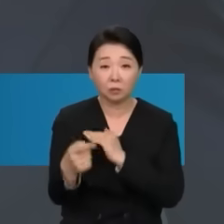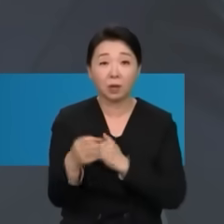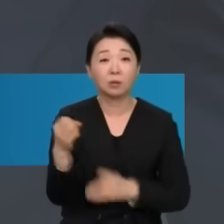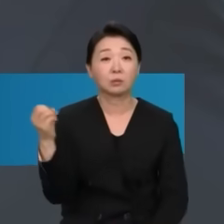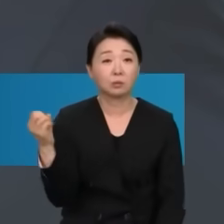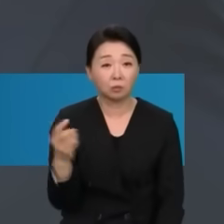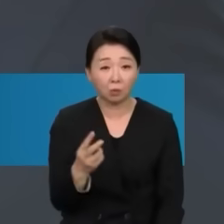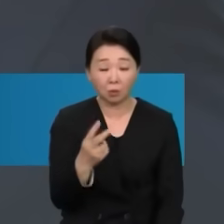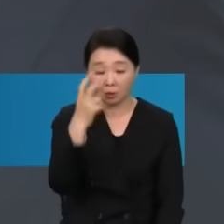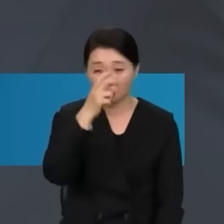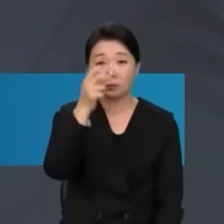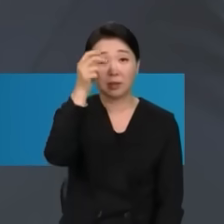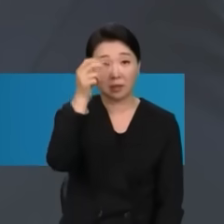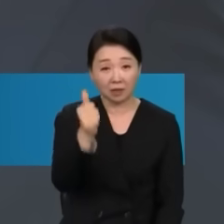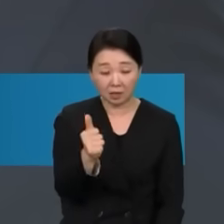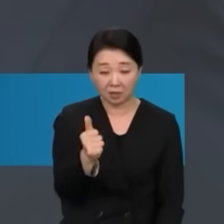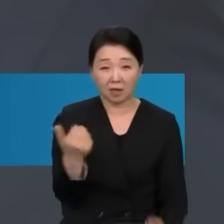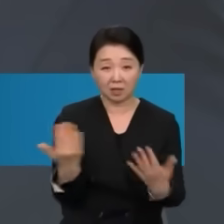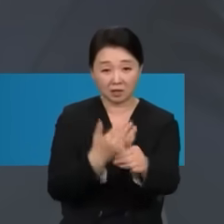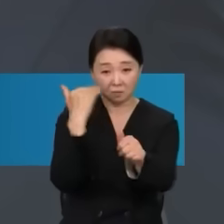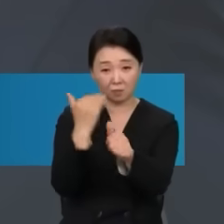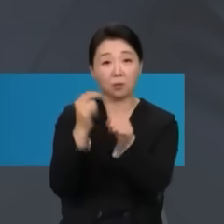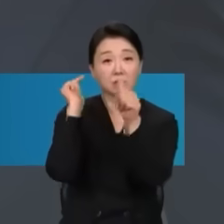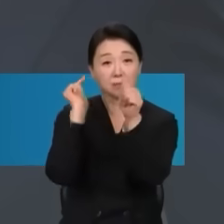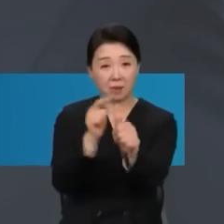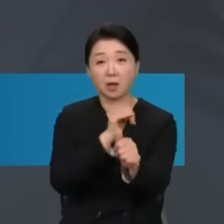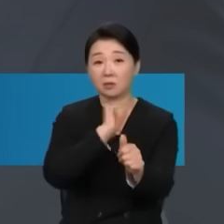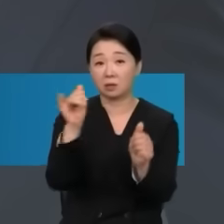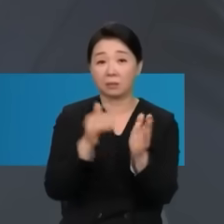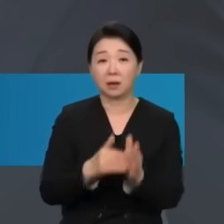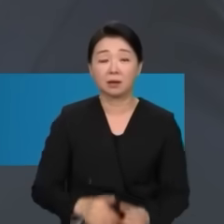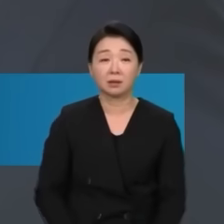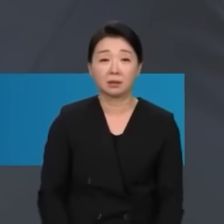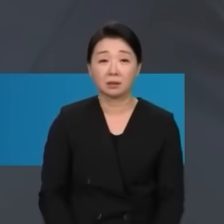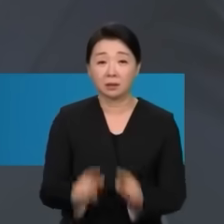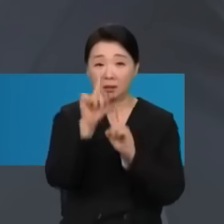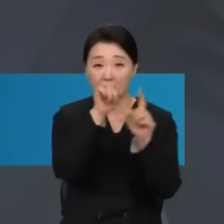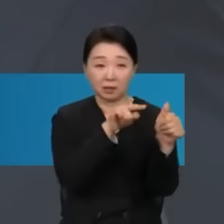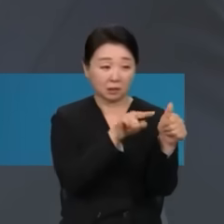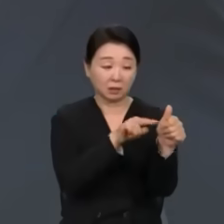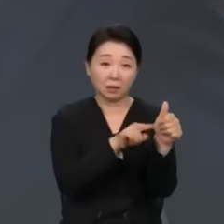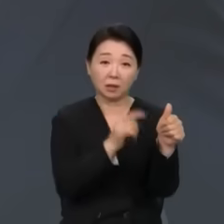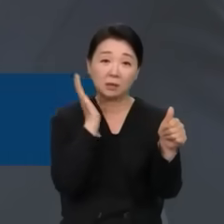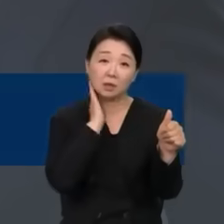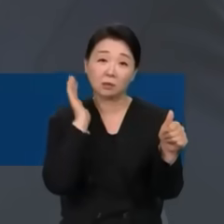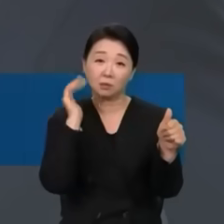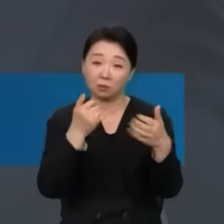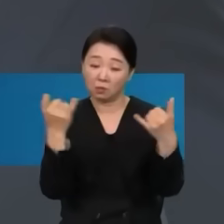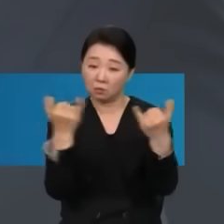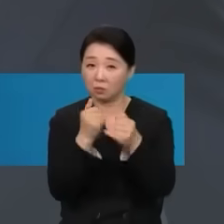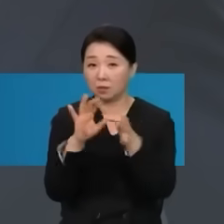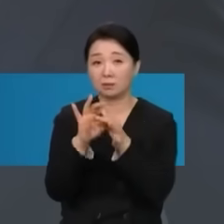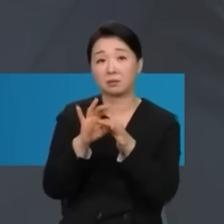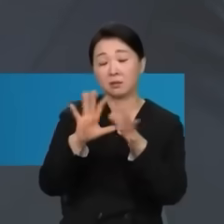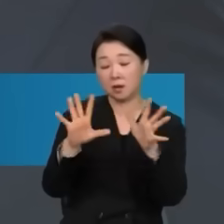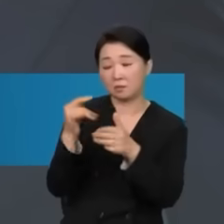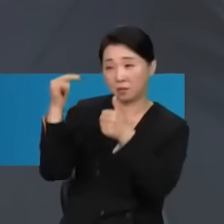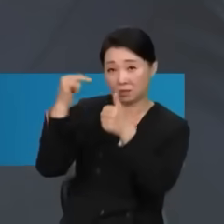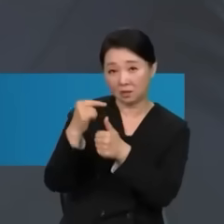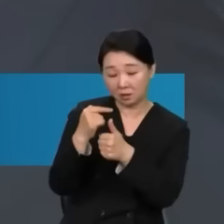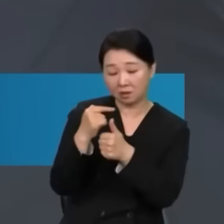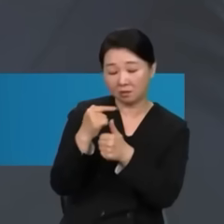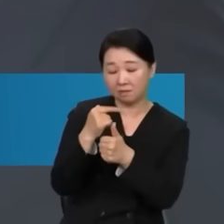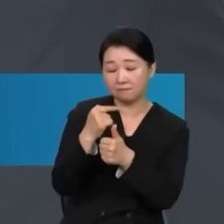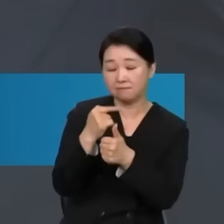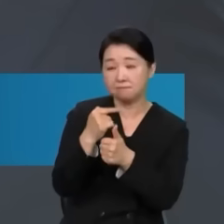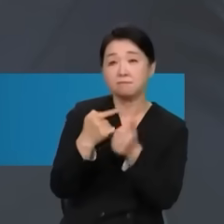이어서 수사단장의 보직해임을 지시하는 전화를 걸었습니다. 이 전 장관은 대통령 통화와는 무관한 지시였다고